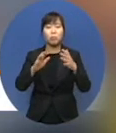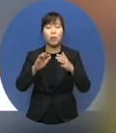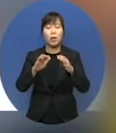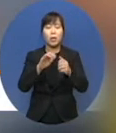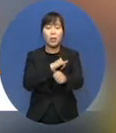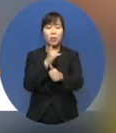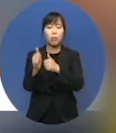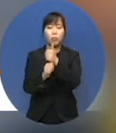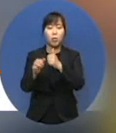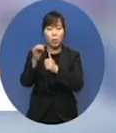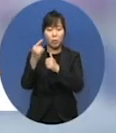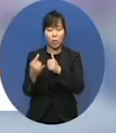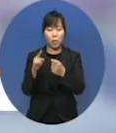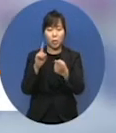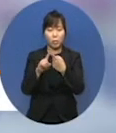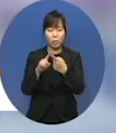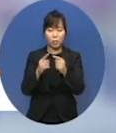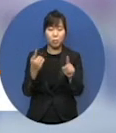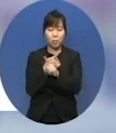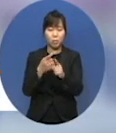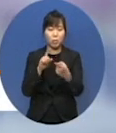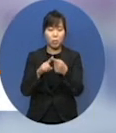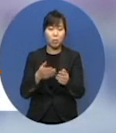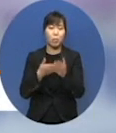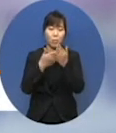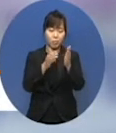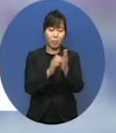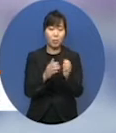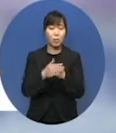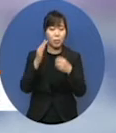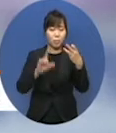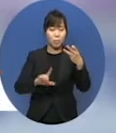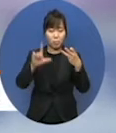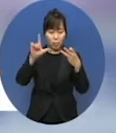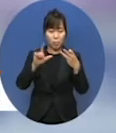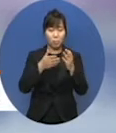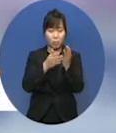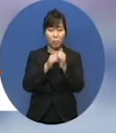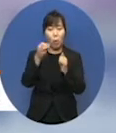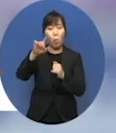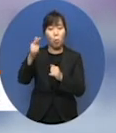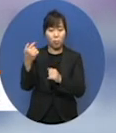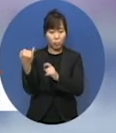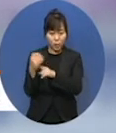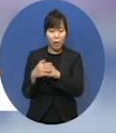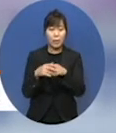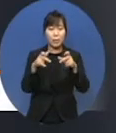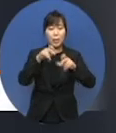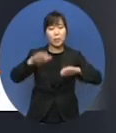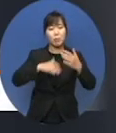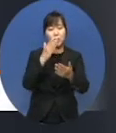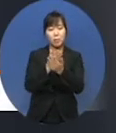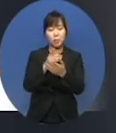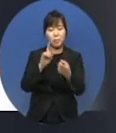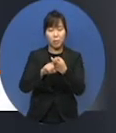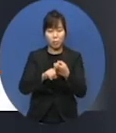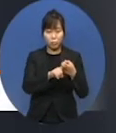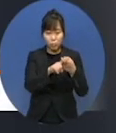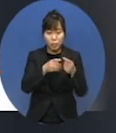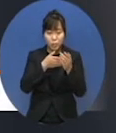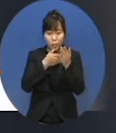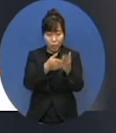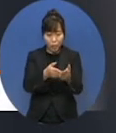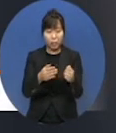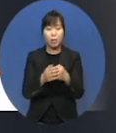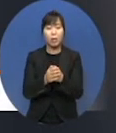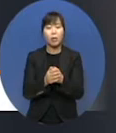요구하는 진정서를 제출했습니다 지난 13일 진정 인원 모씨와 장애인 차별 금지 추진 연대는